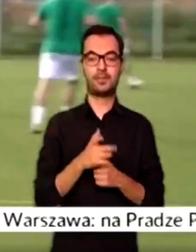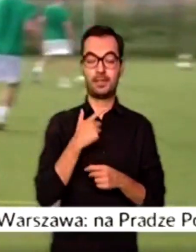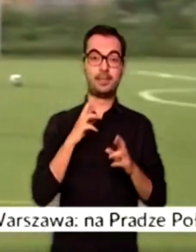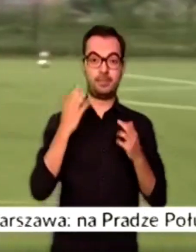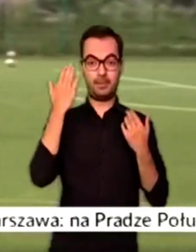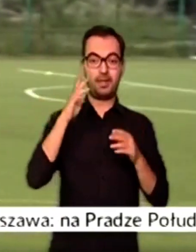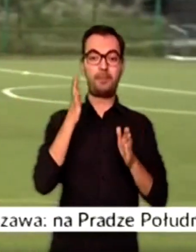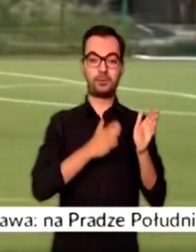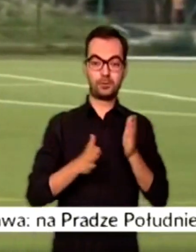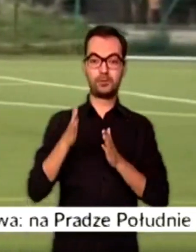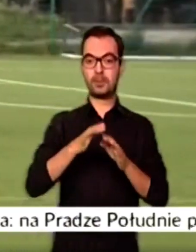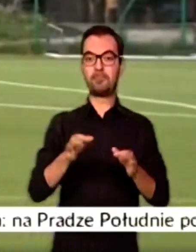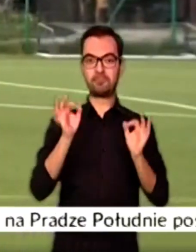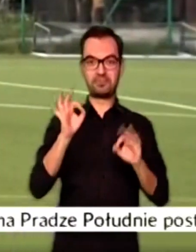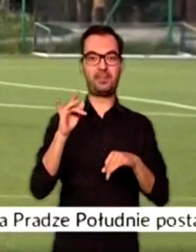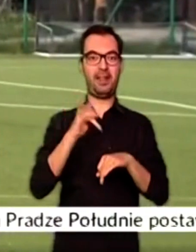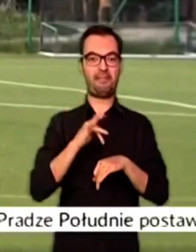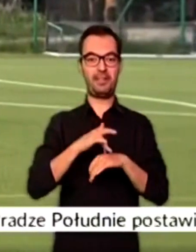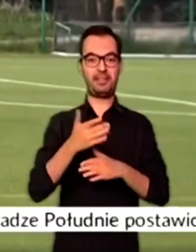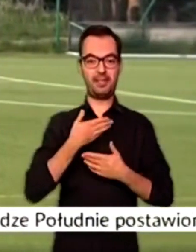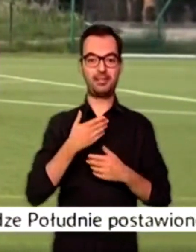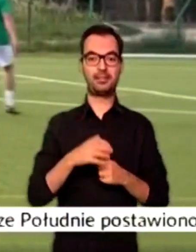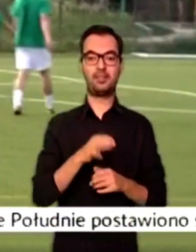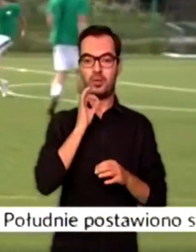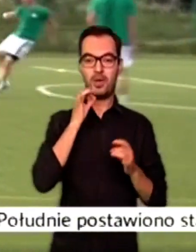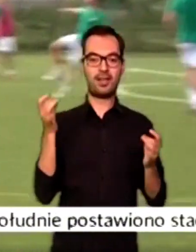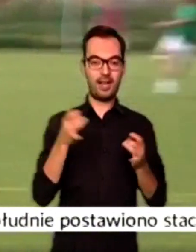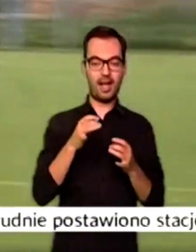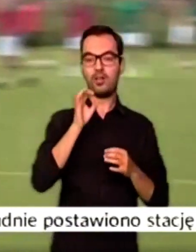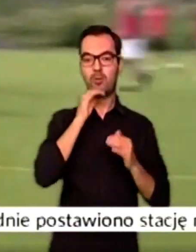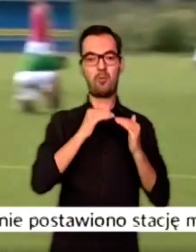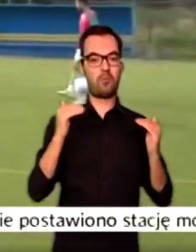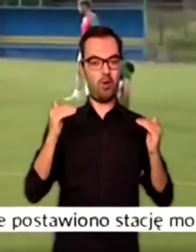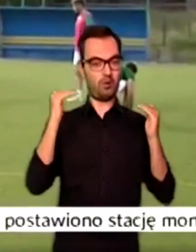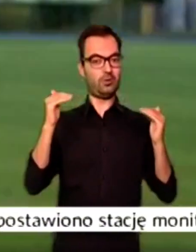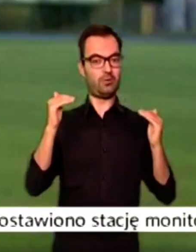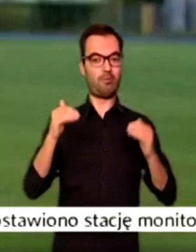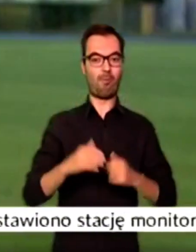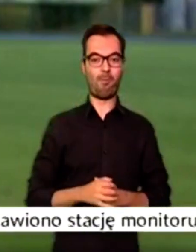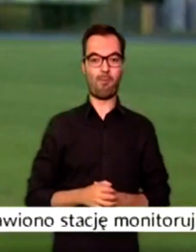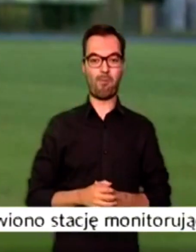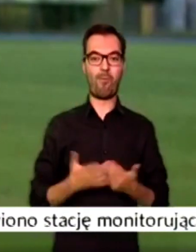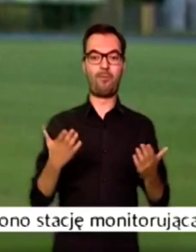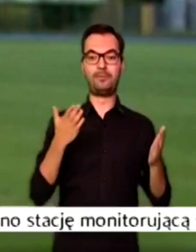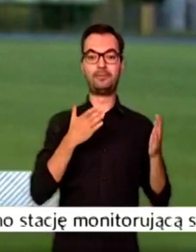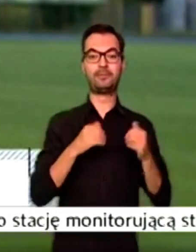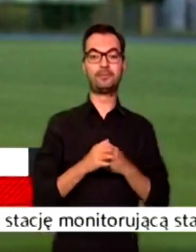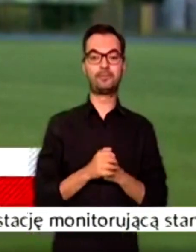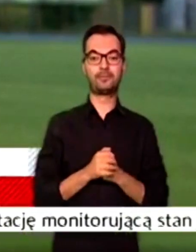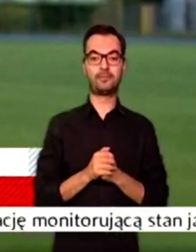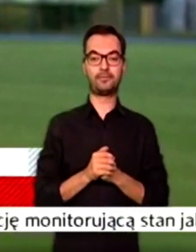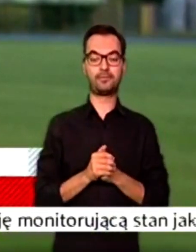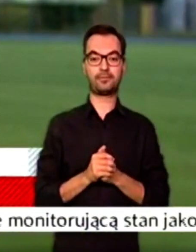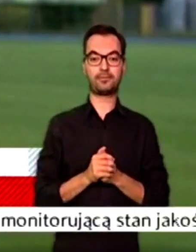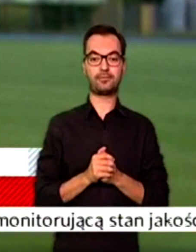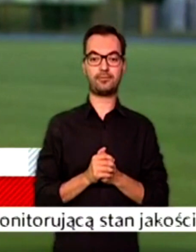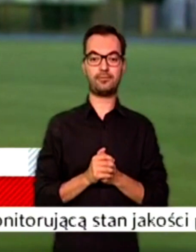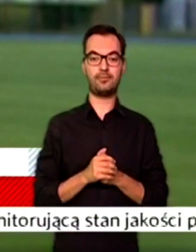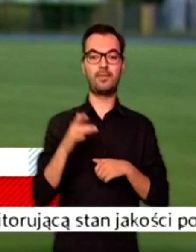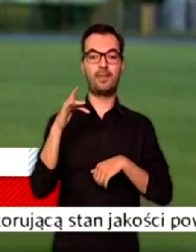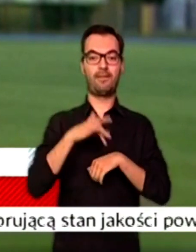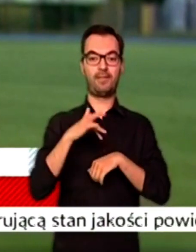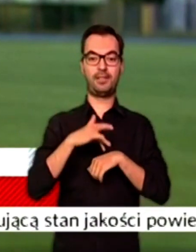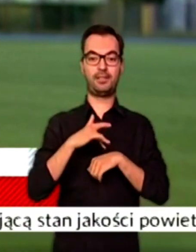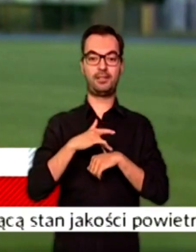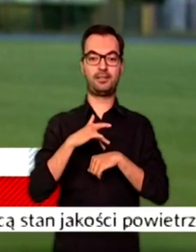będą skutkowały dobrą grą i dobrym poziomem gry i przygotowania. No wynik na